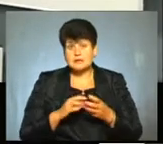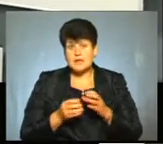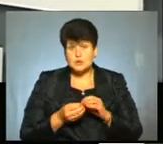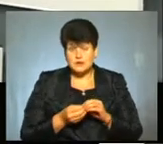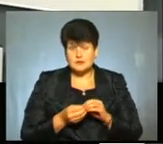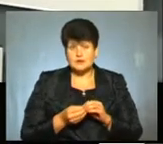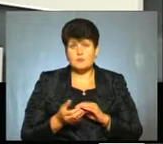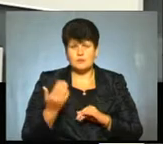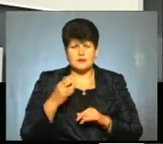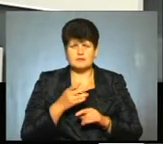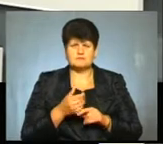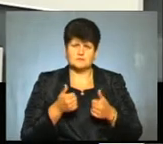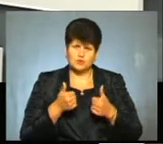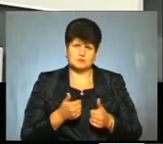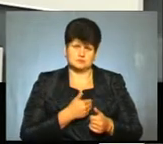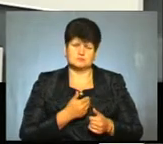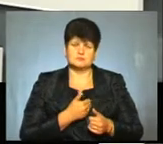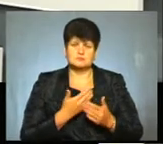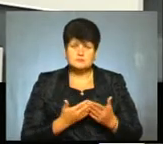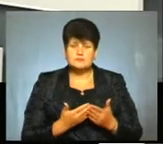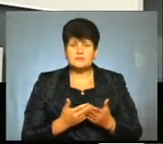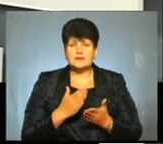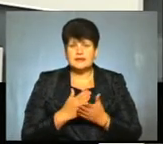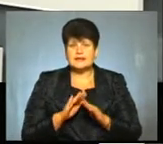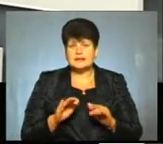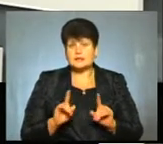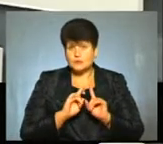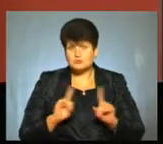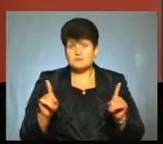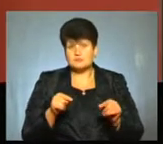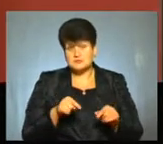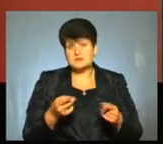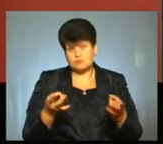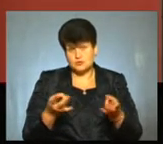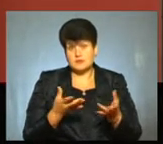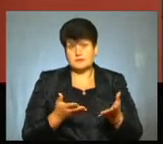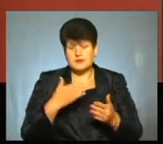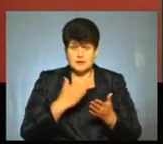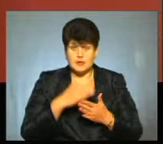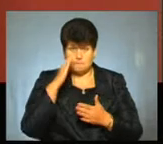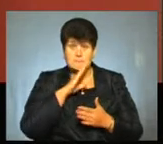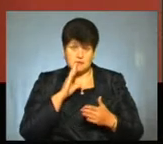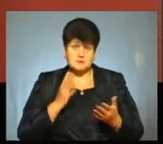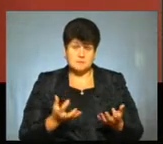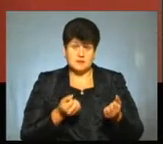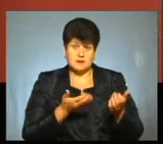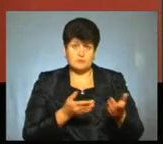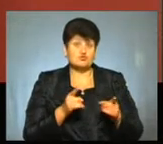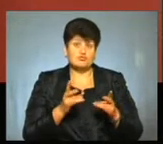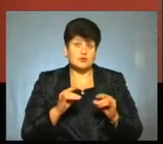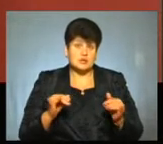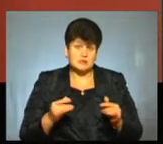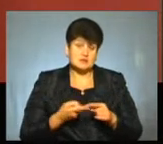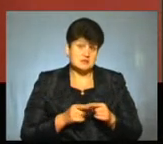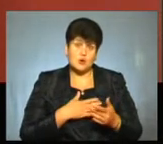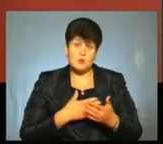на результат, але попередньо дуже гарна ініціатива. І є дітки особливі, яким це потрібно, є батьки, які це підтримують. Тому чому